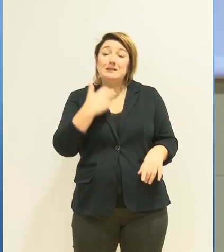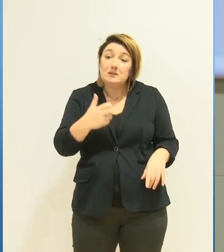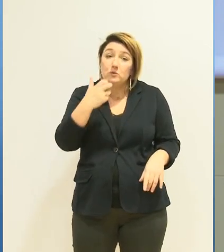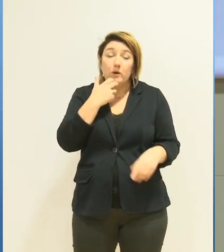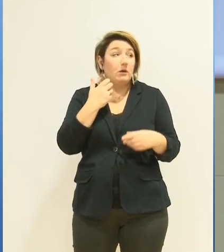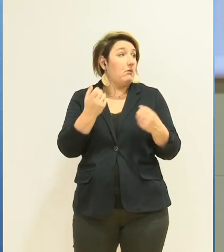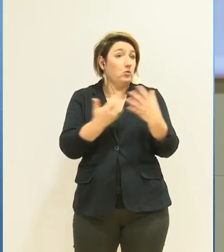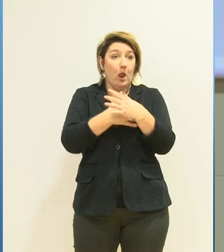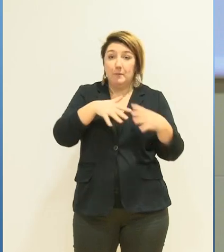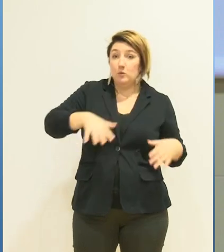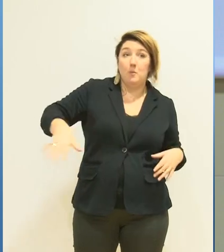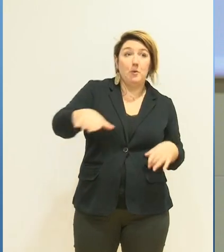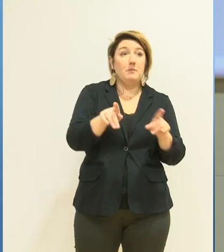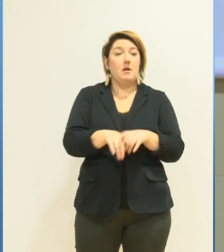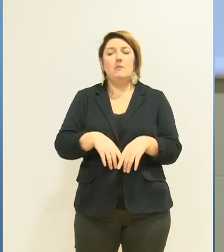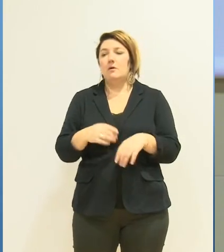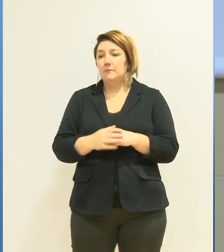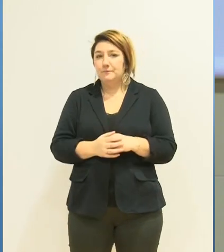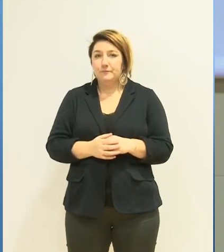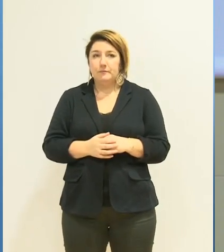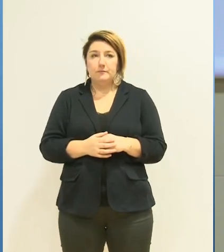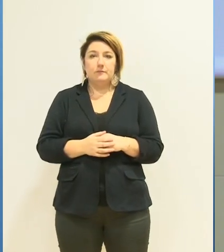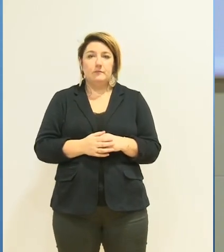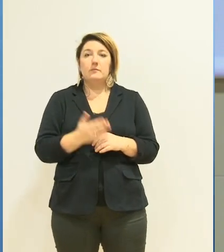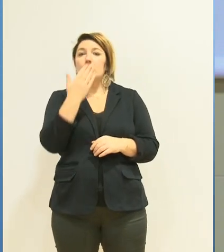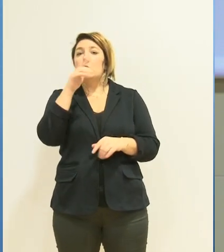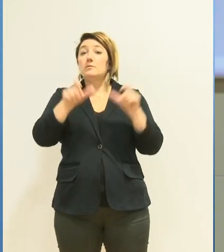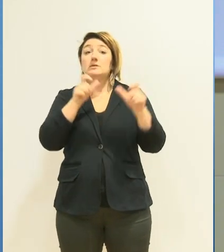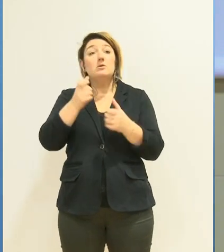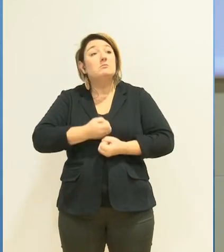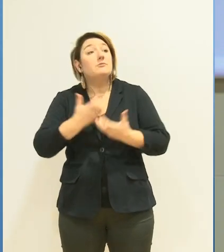métropole y at il d'autres interventions